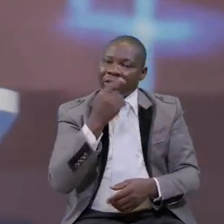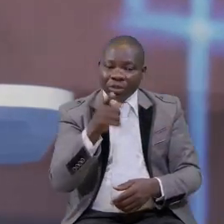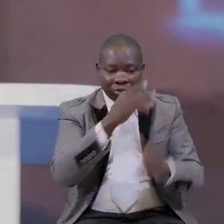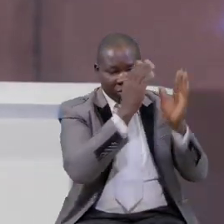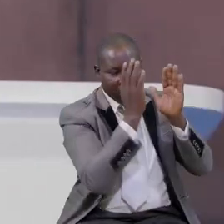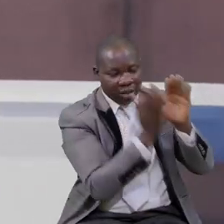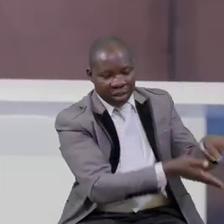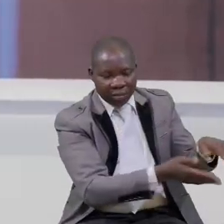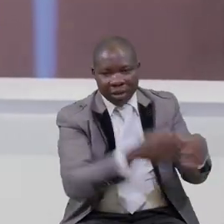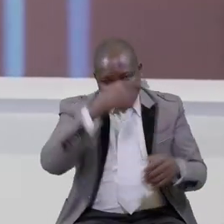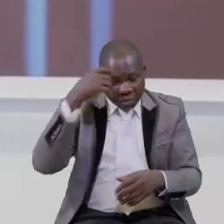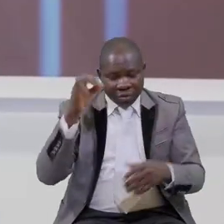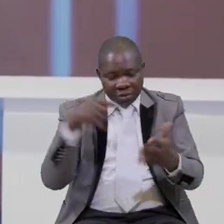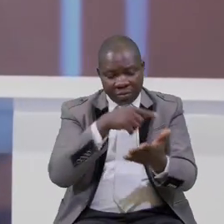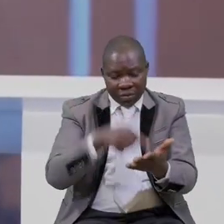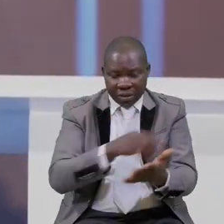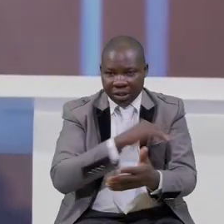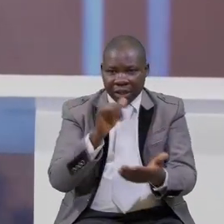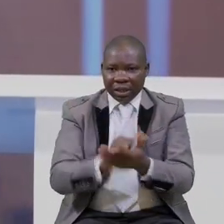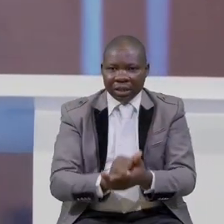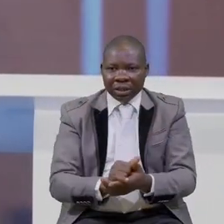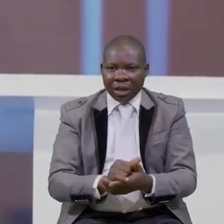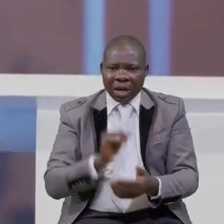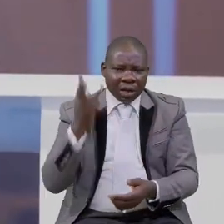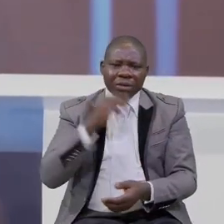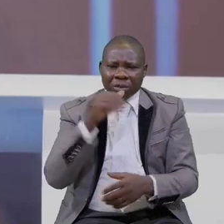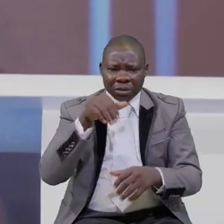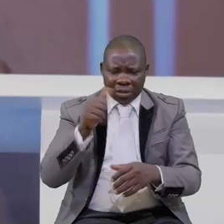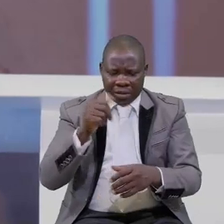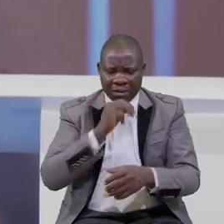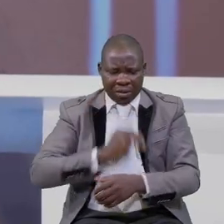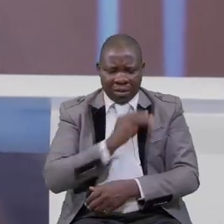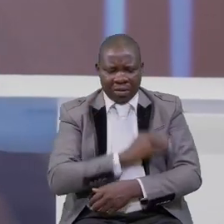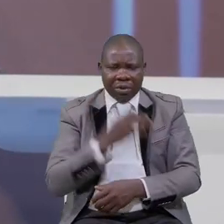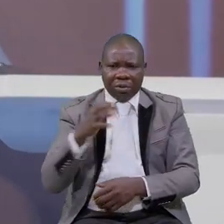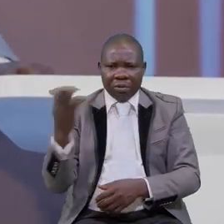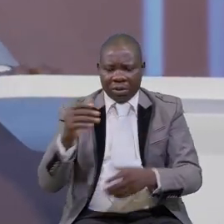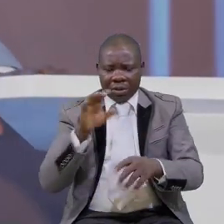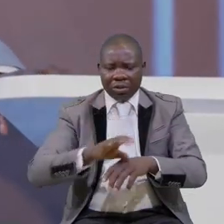quitté à cause de ceci et de cela. Je ne fêtais pas dans l'église, je ne connaissais rien.